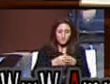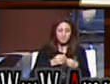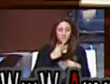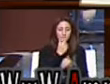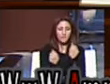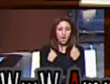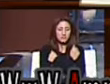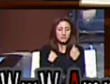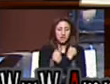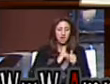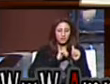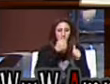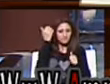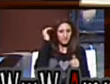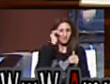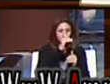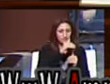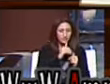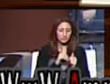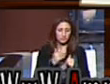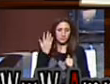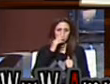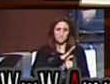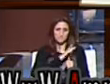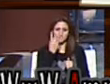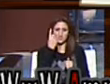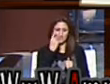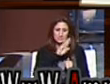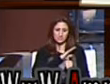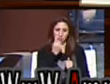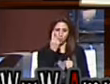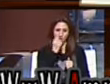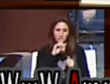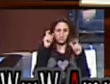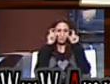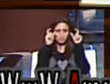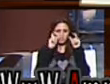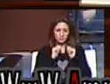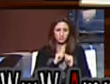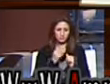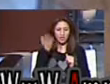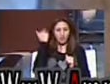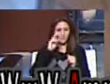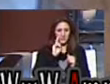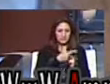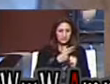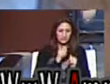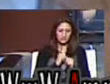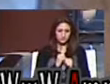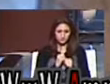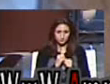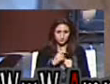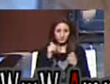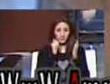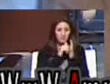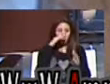وفي اشاعات كثيره انه البيت كان يحوي اثار، وما ده كان السبب في اقتحامه. وهل ده صحيح او غير صحيح؟ كان فعلا